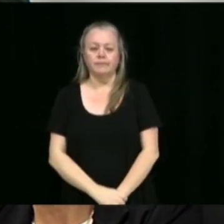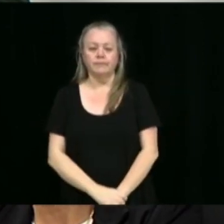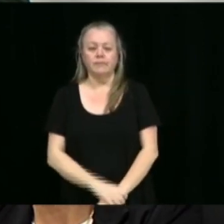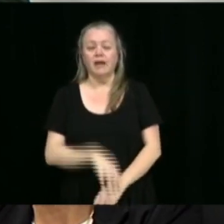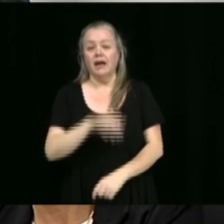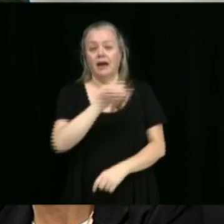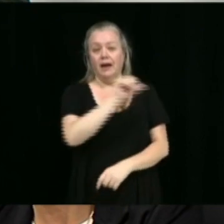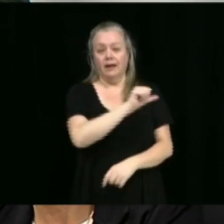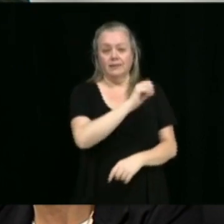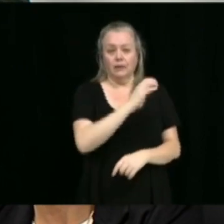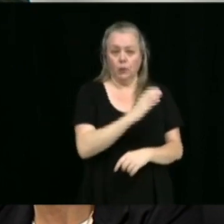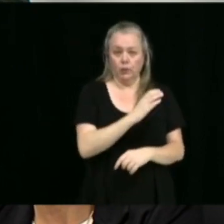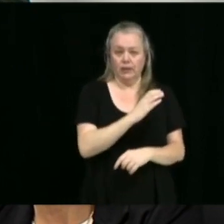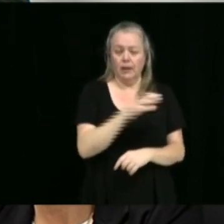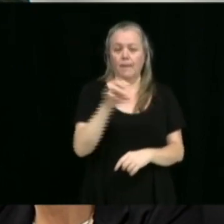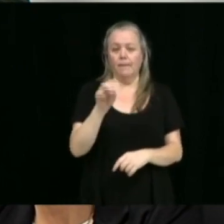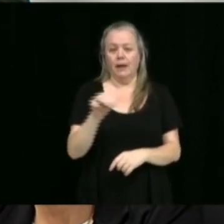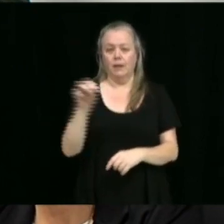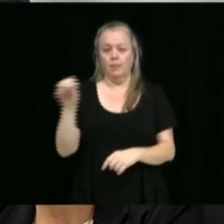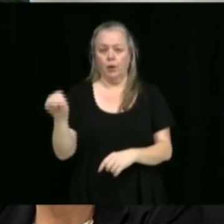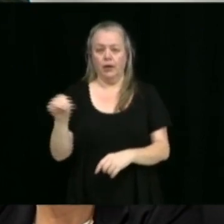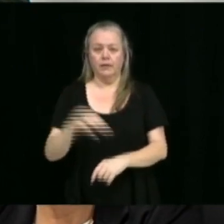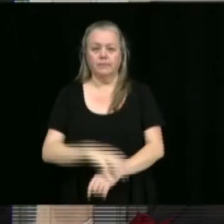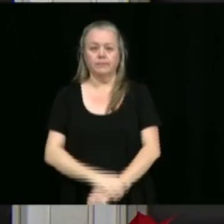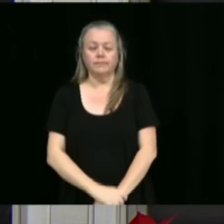Alexandre Côté, Marc Morin.